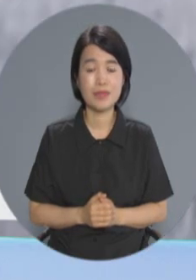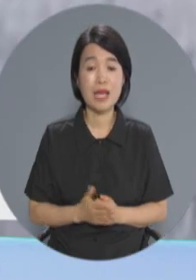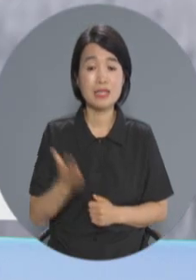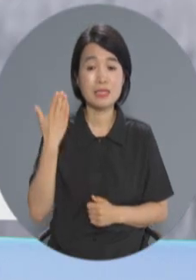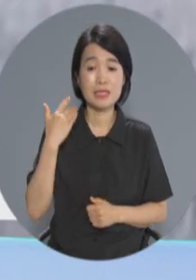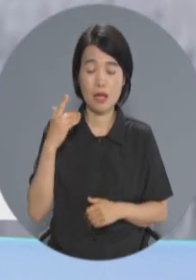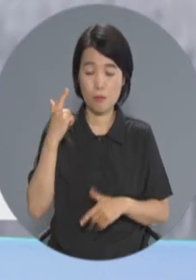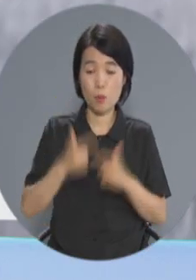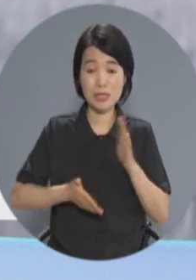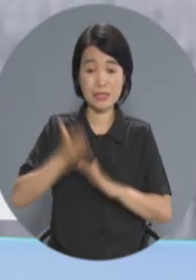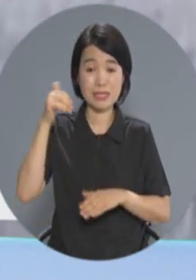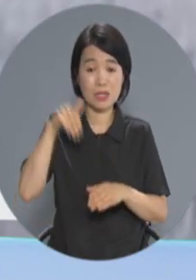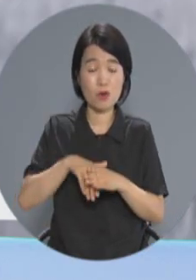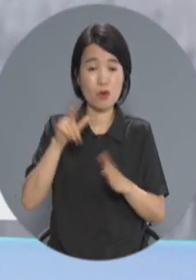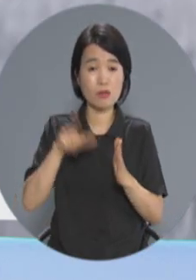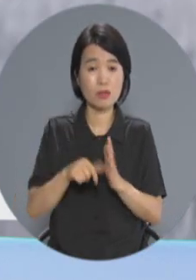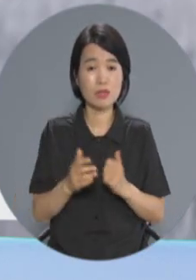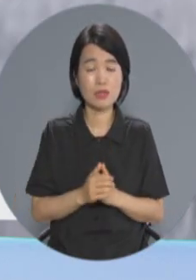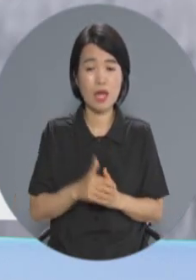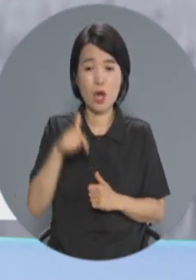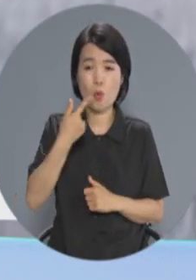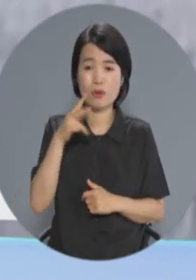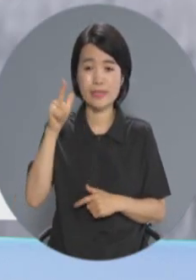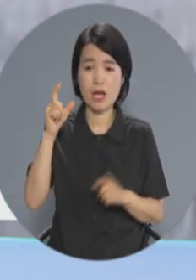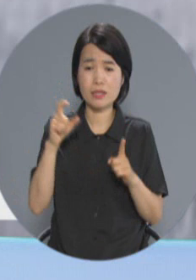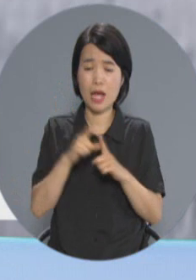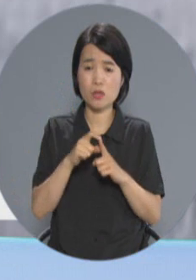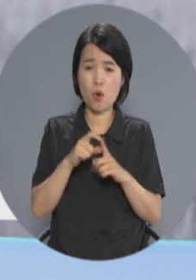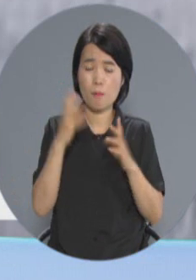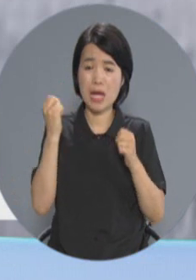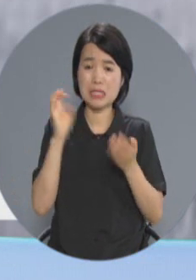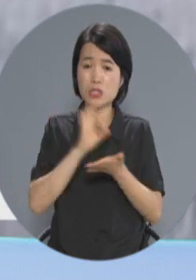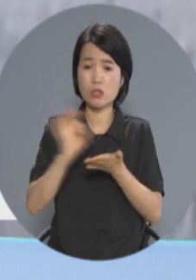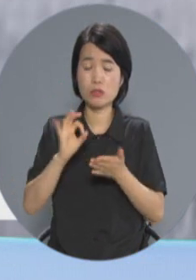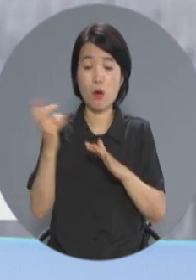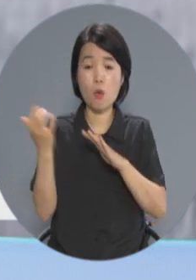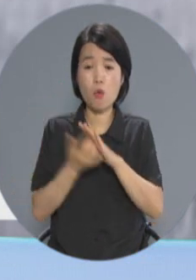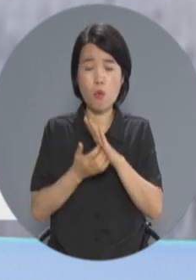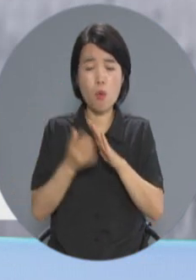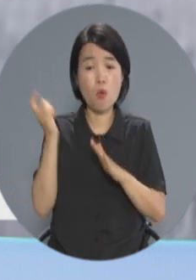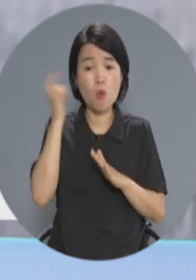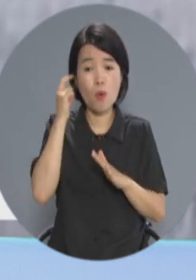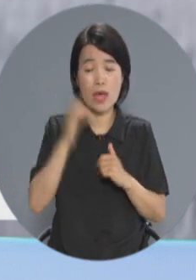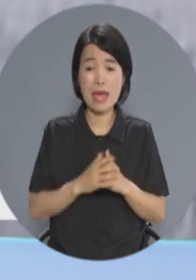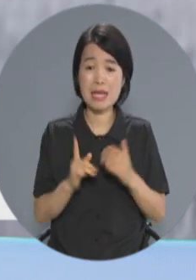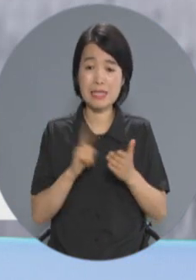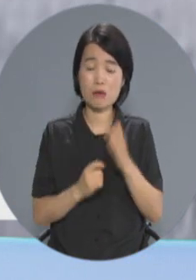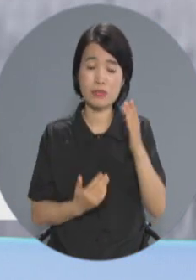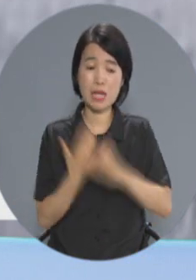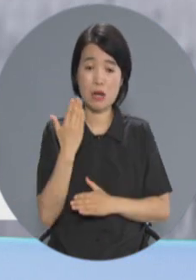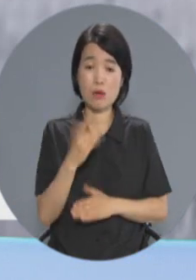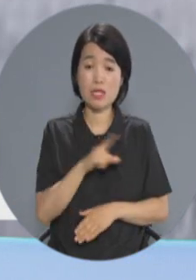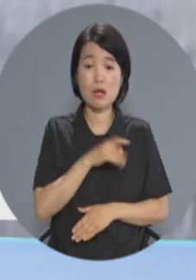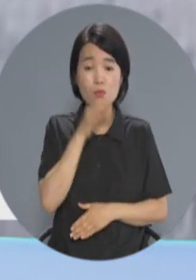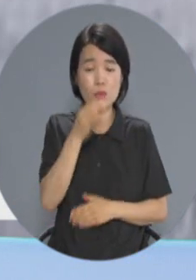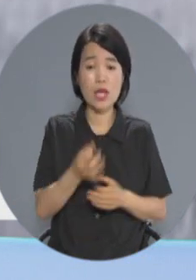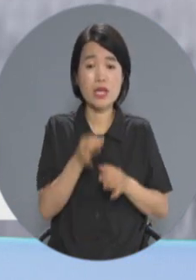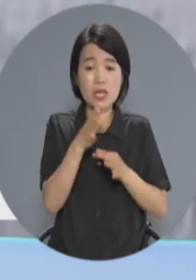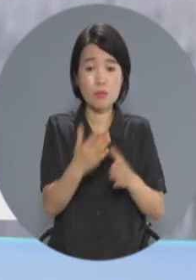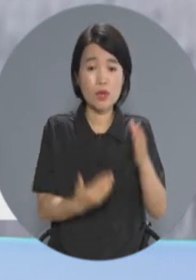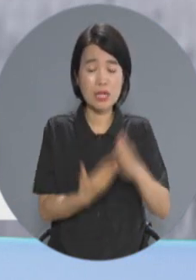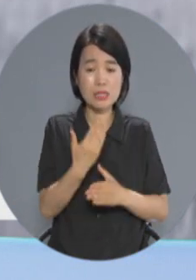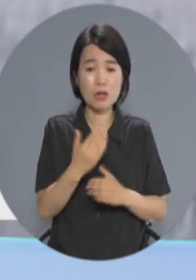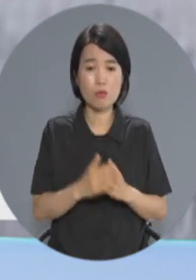지난 목포시장 선거에서는 유독 공작이란 말이 횡행했습니다. 특히 이른바 새우 사건으로 불리는 기부행위